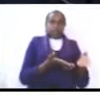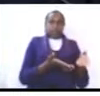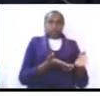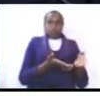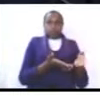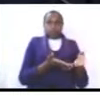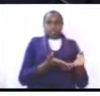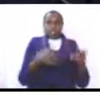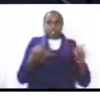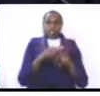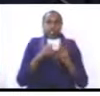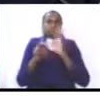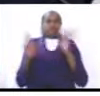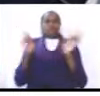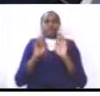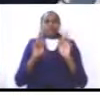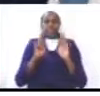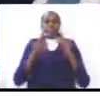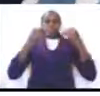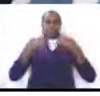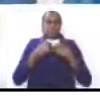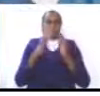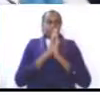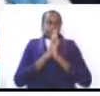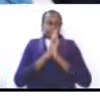pia mjitayarishe tupewe maombi.